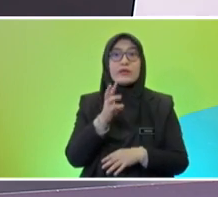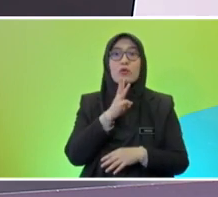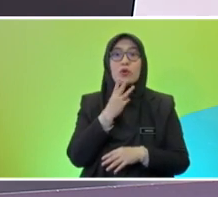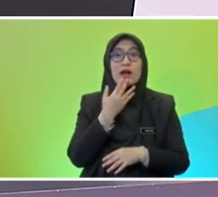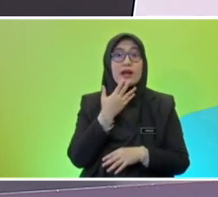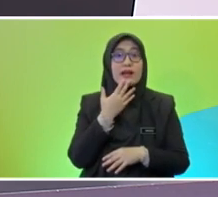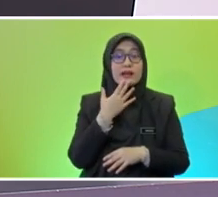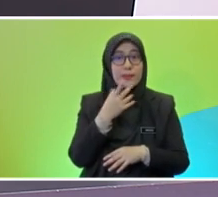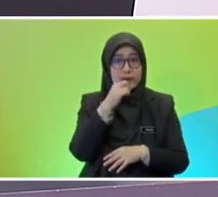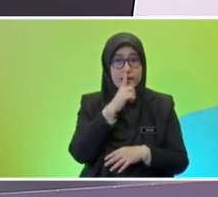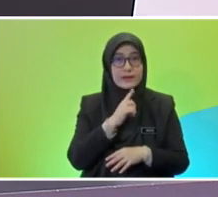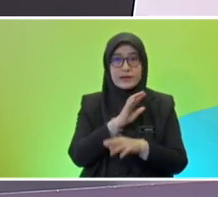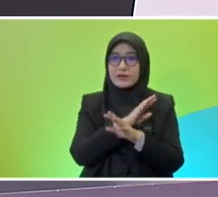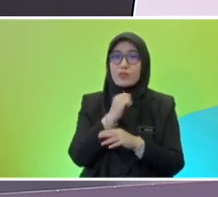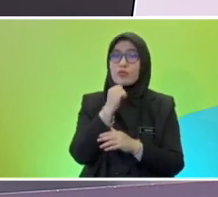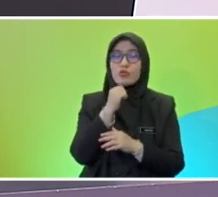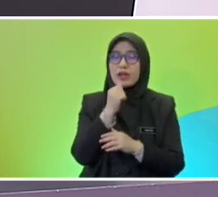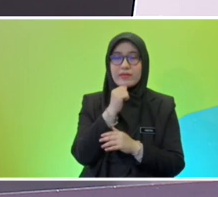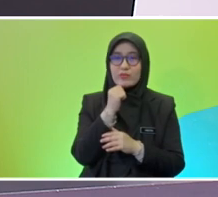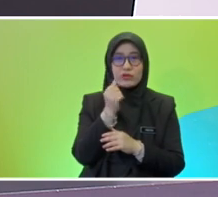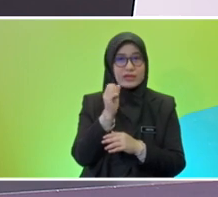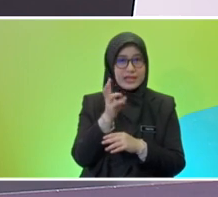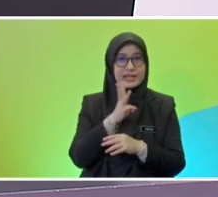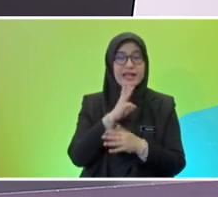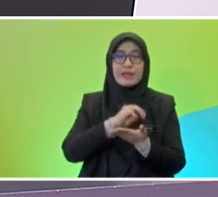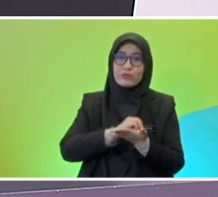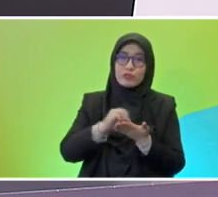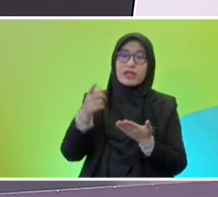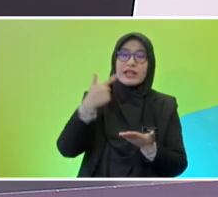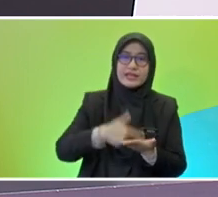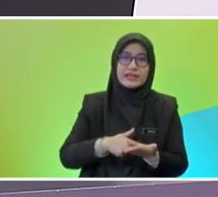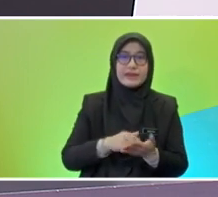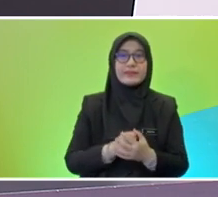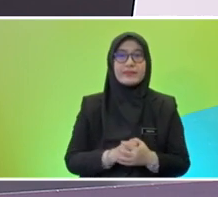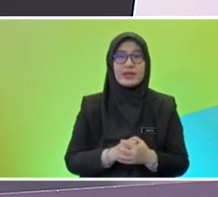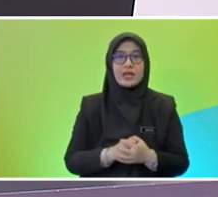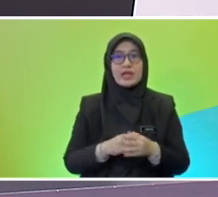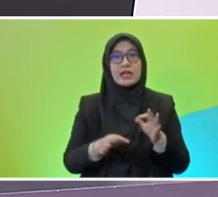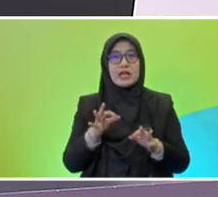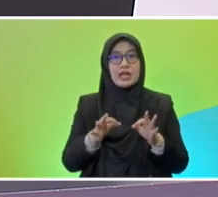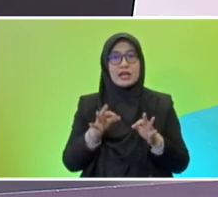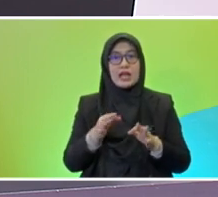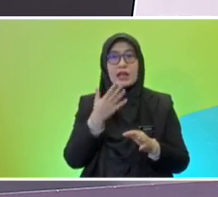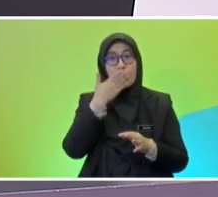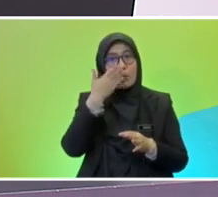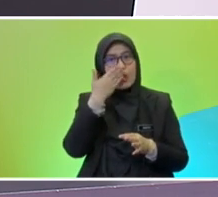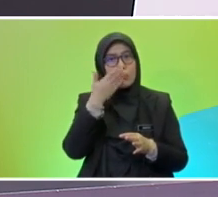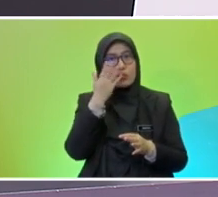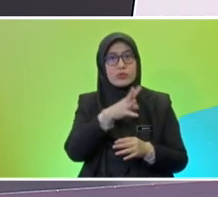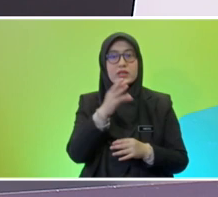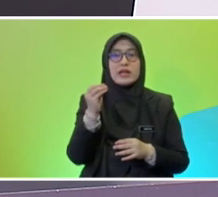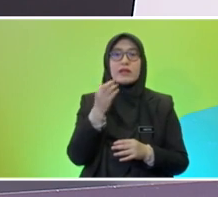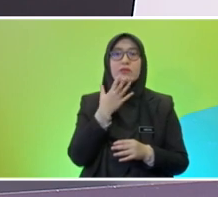itu udah berubah maksudnya kalkulase ataupun bau dia tidak berubah maka dia bukan lagi air